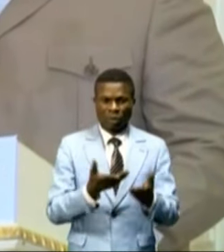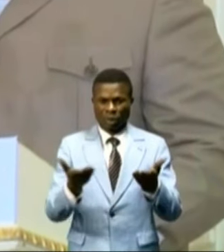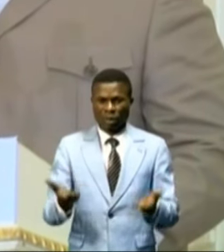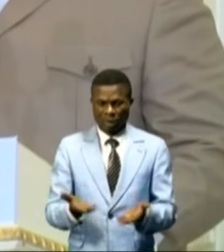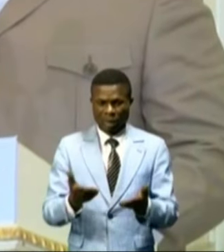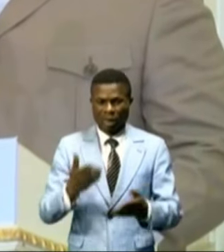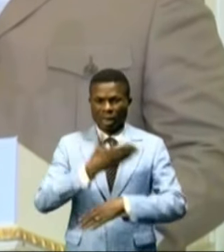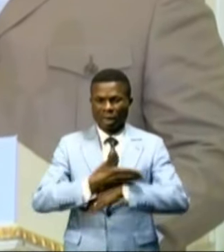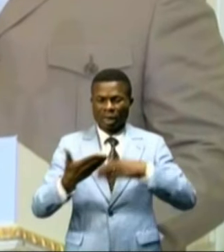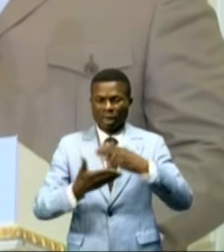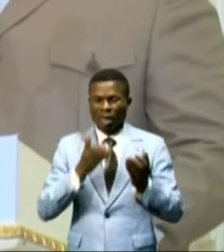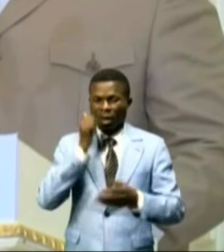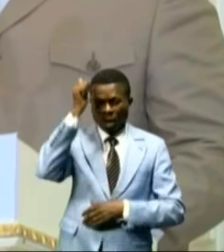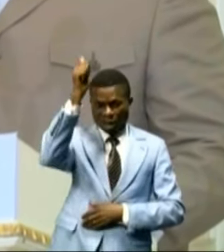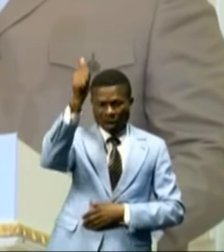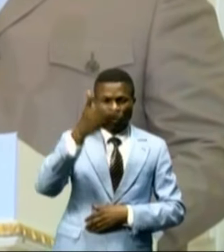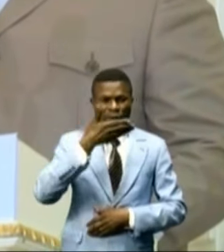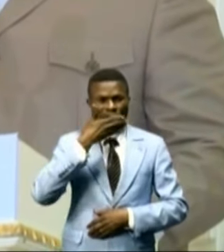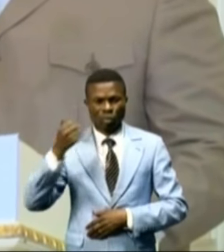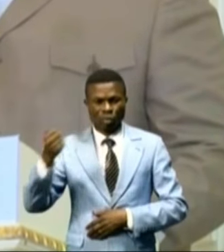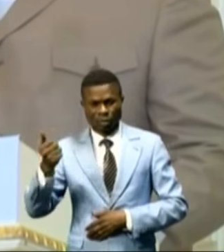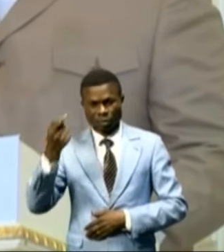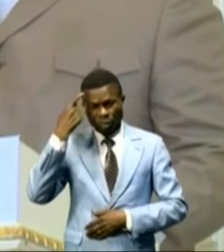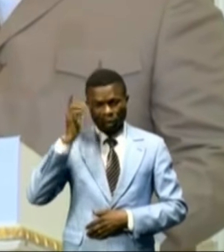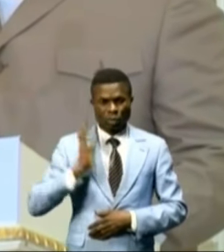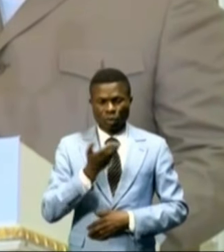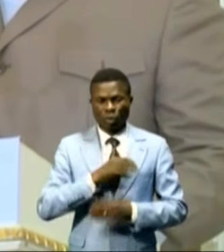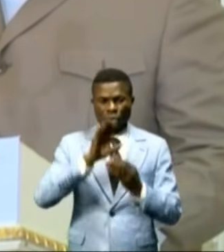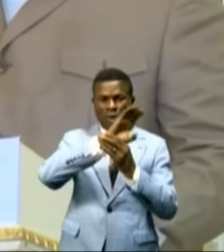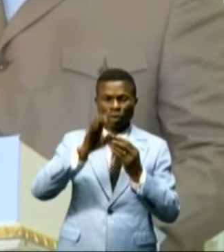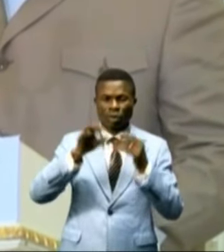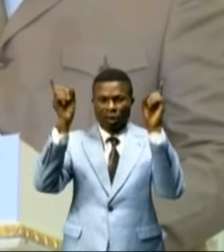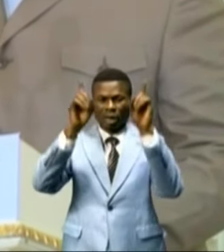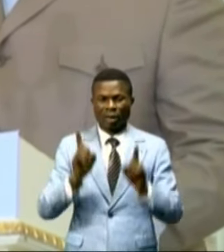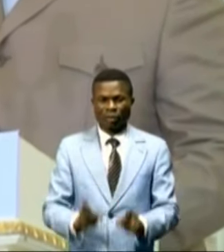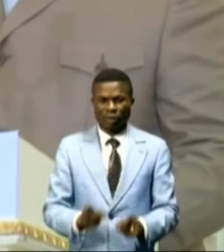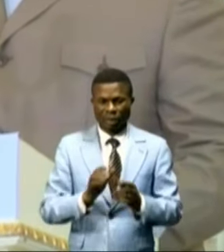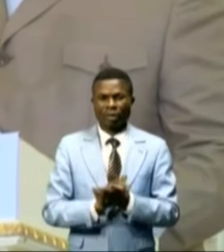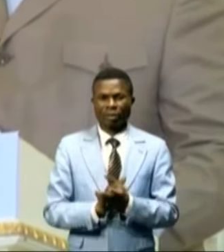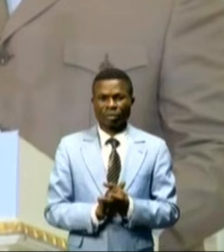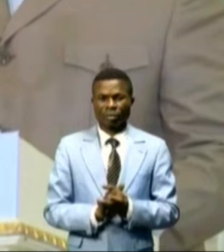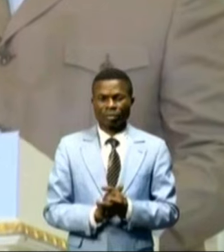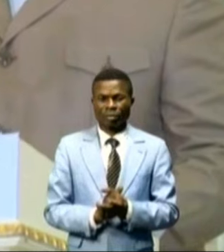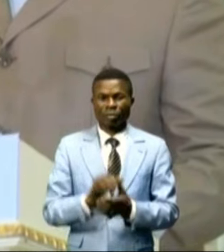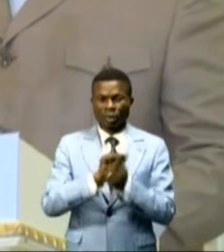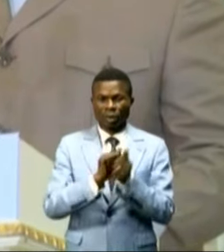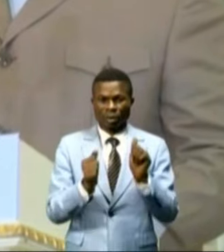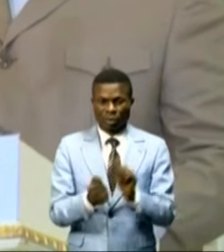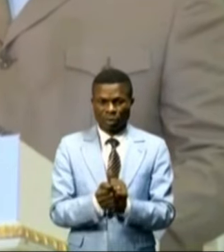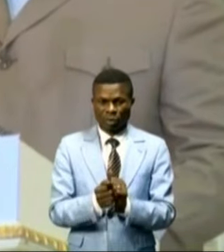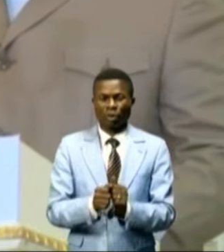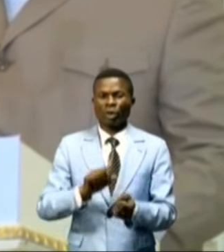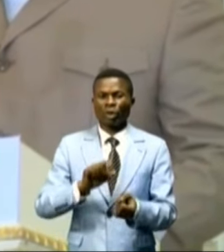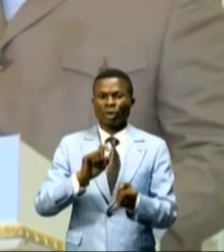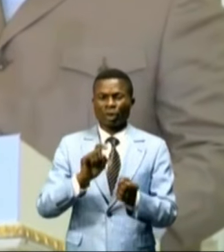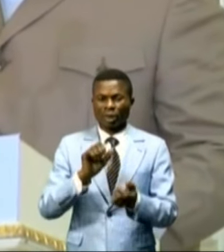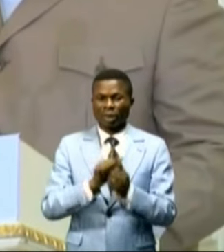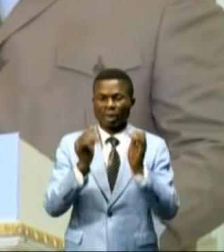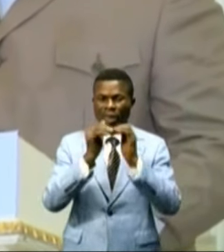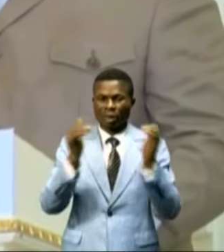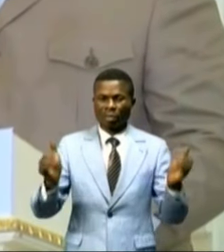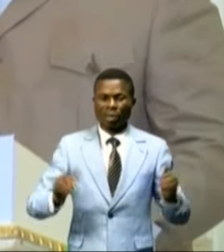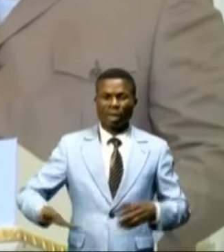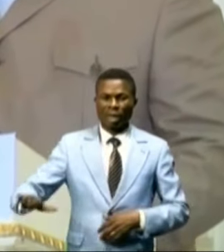bâtir un avenir meilleur pour notre continent. Le processus de transition en République du